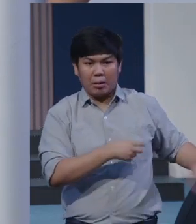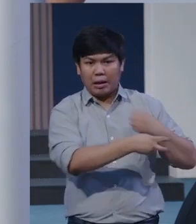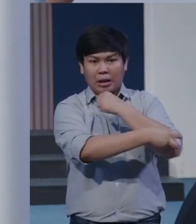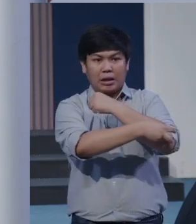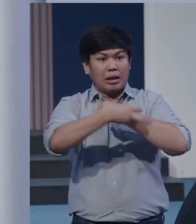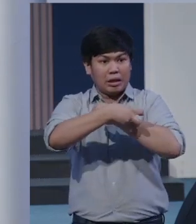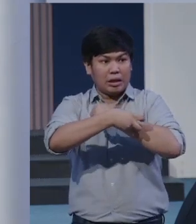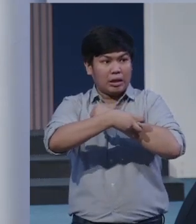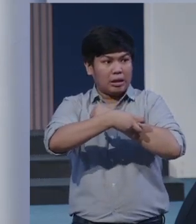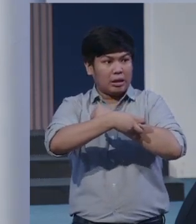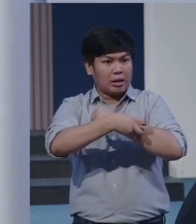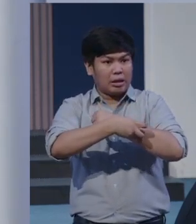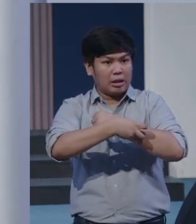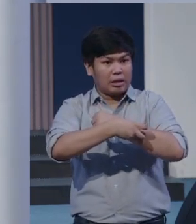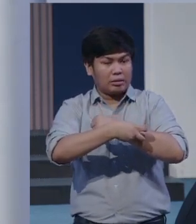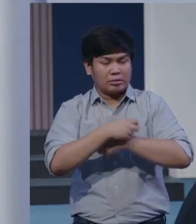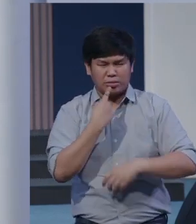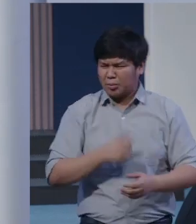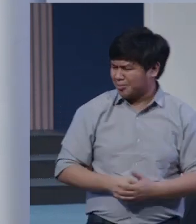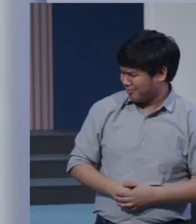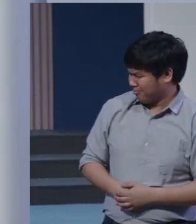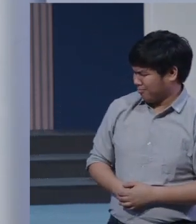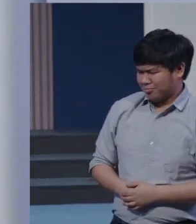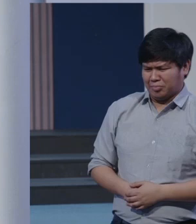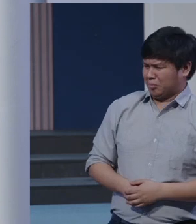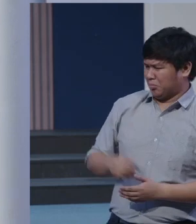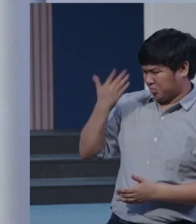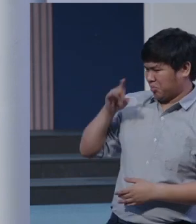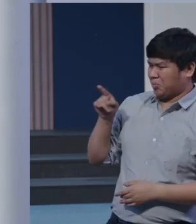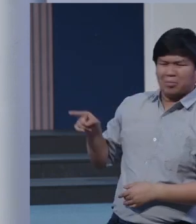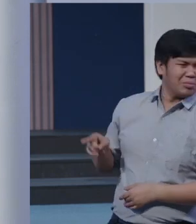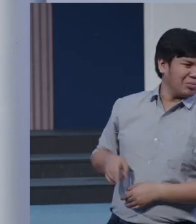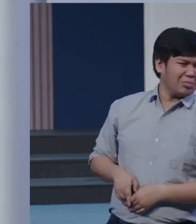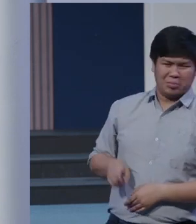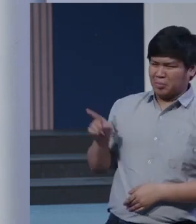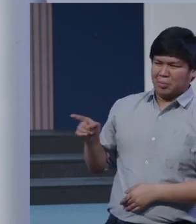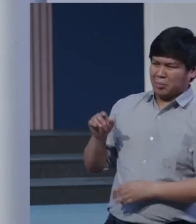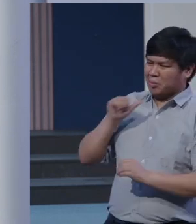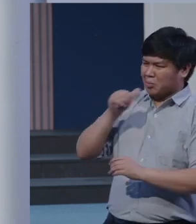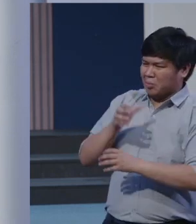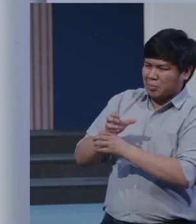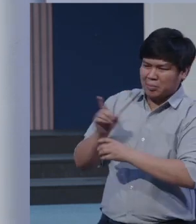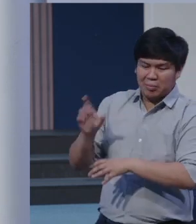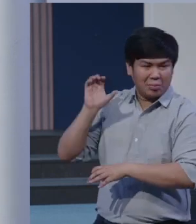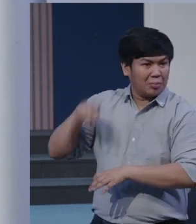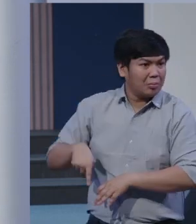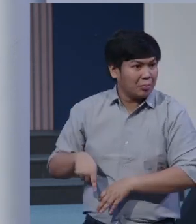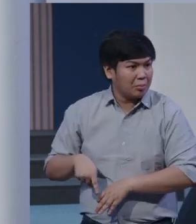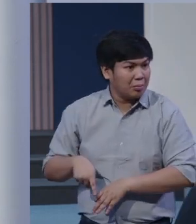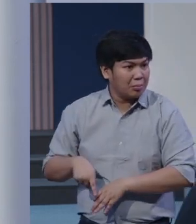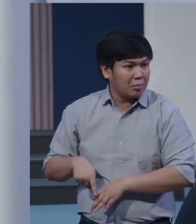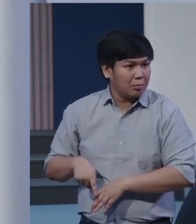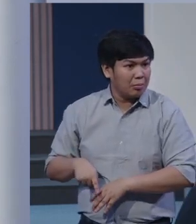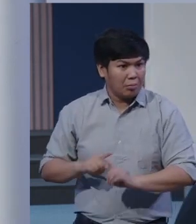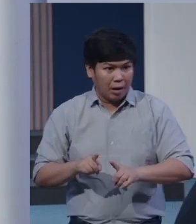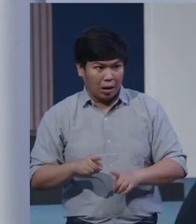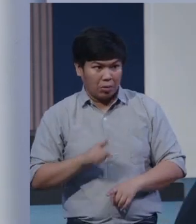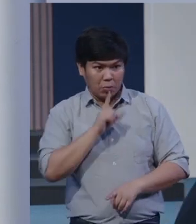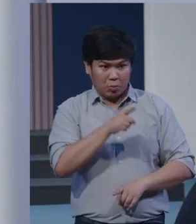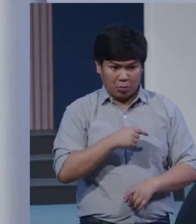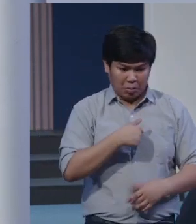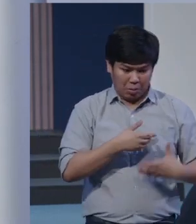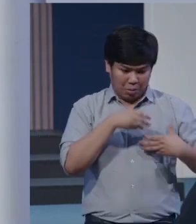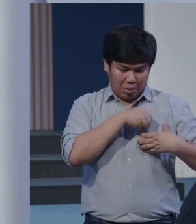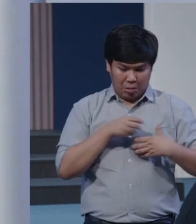yon no has found something lost and lied about it swearing falsely in any of all the things